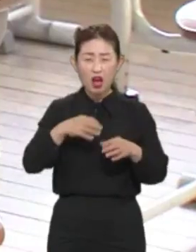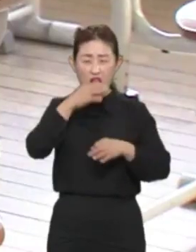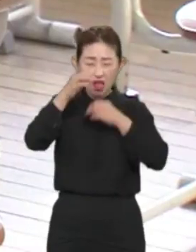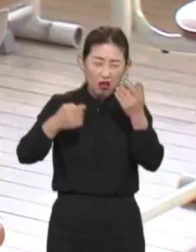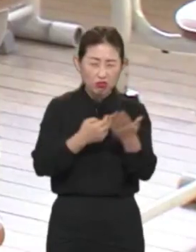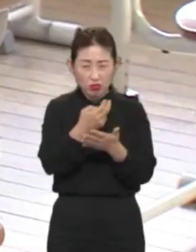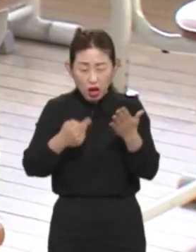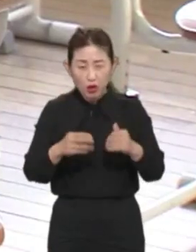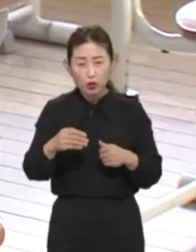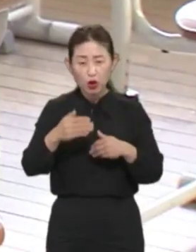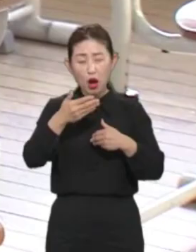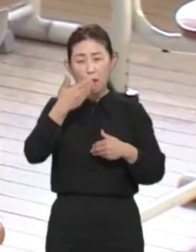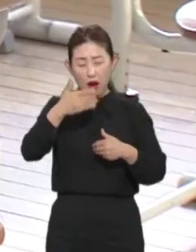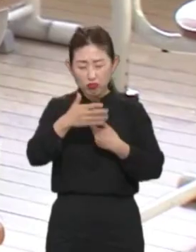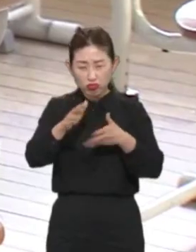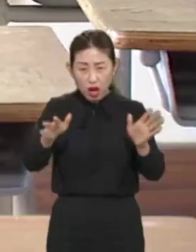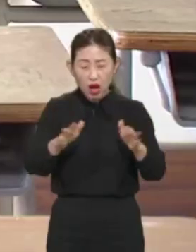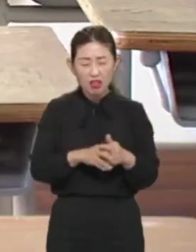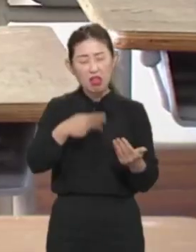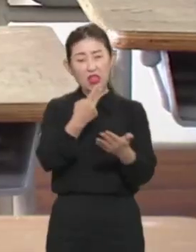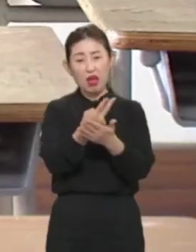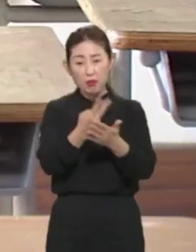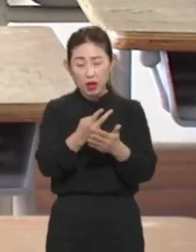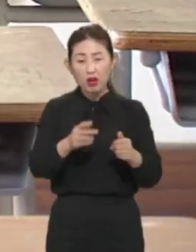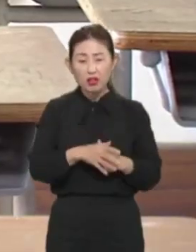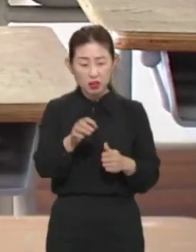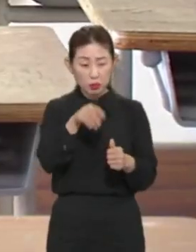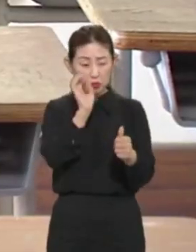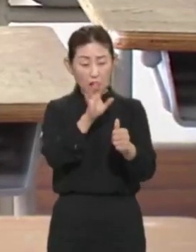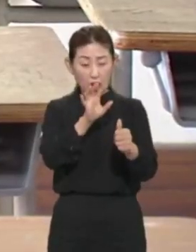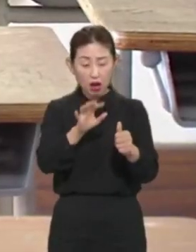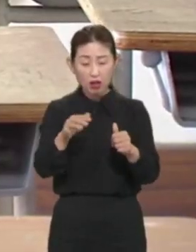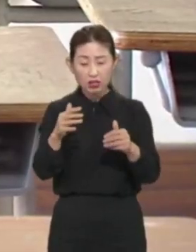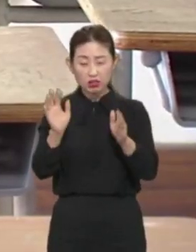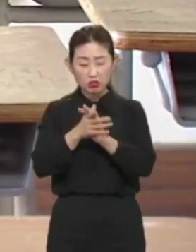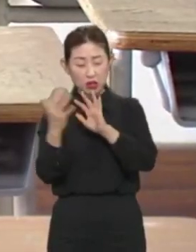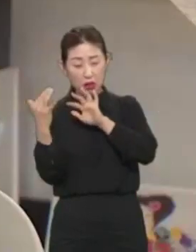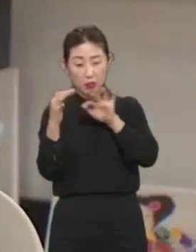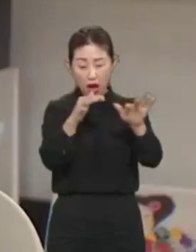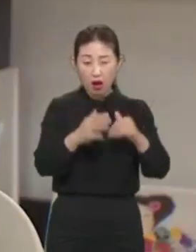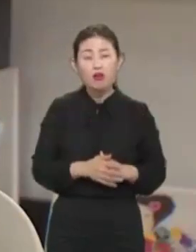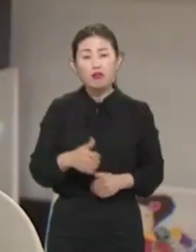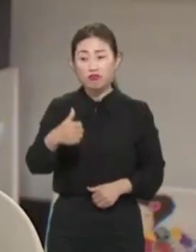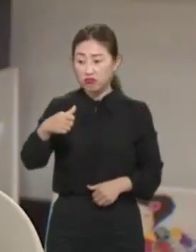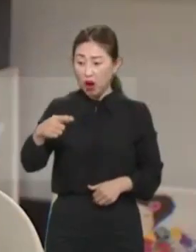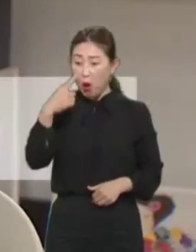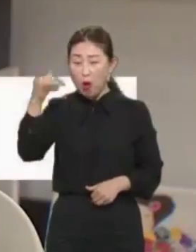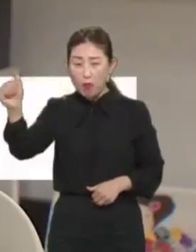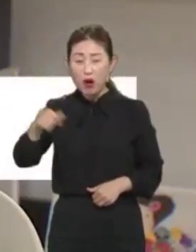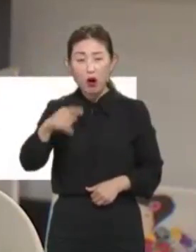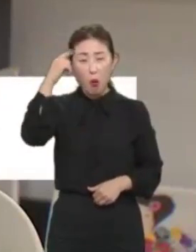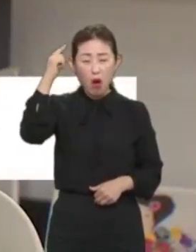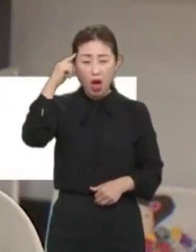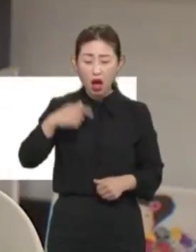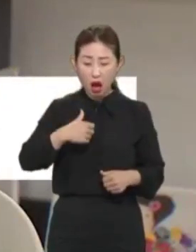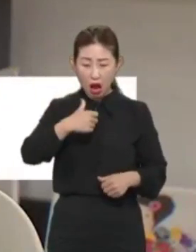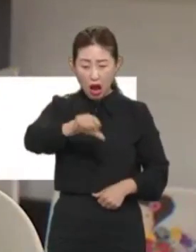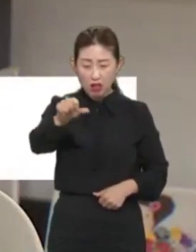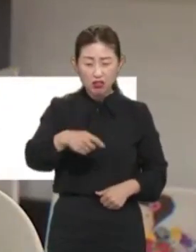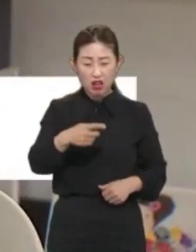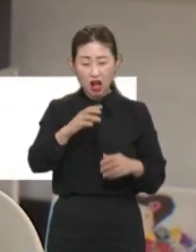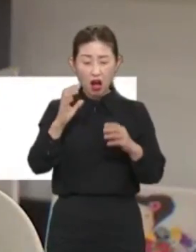지적하는 과정에서 반 친구들에게 창피를 줬다는 이유로 거센 항의를 받은 겁니다. 왜 우리 아이들에게 망신을 주느냐